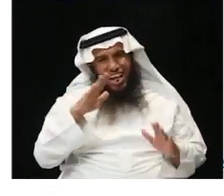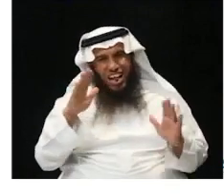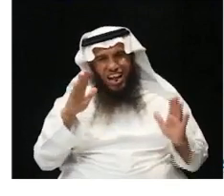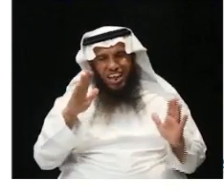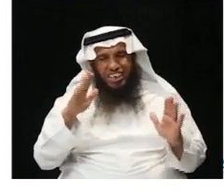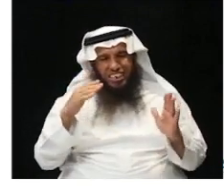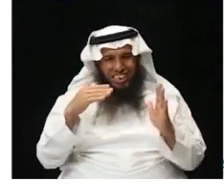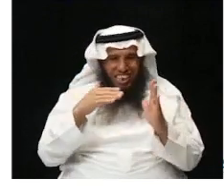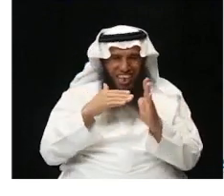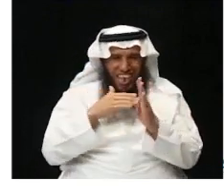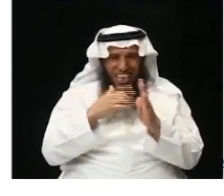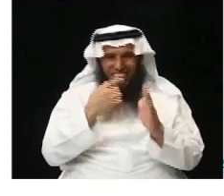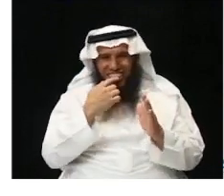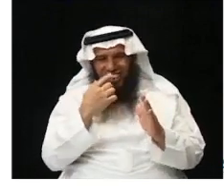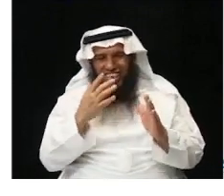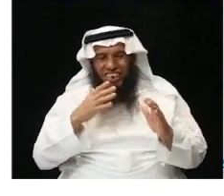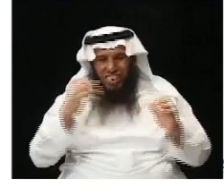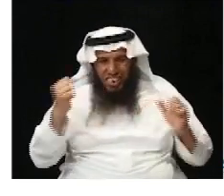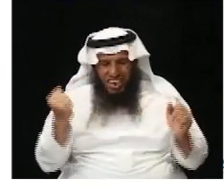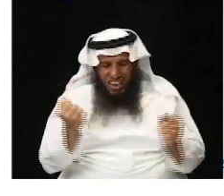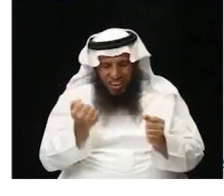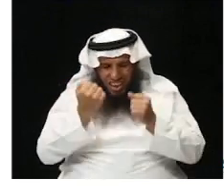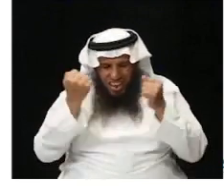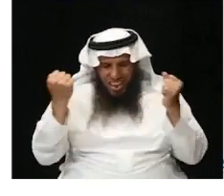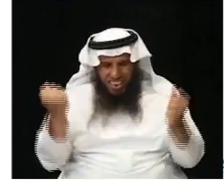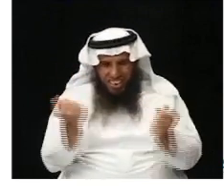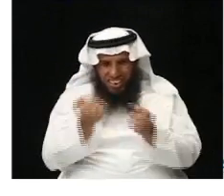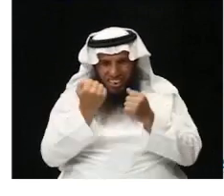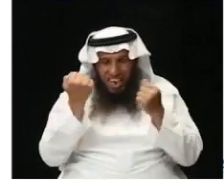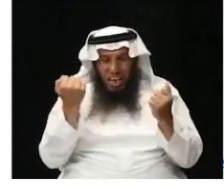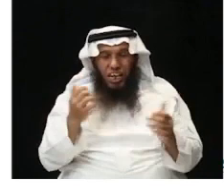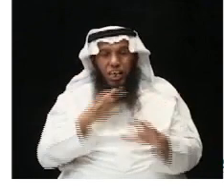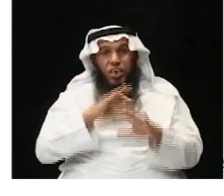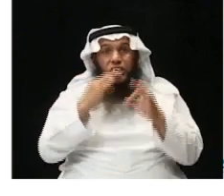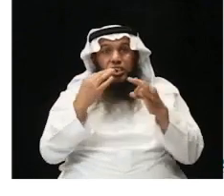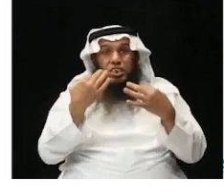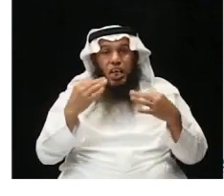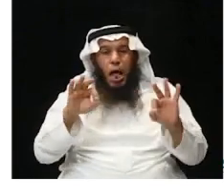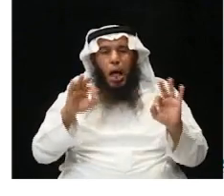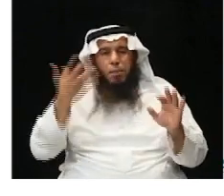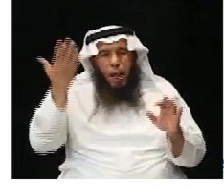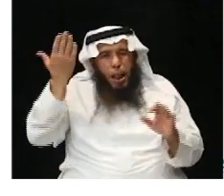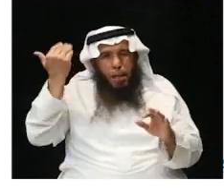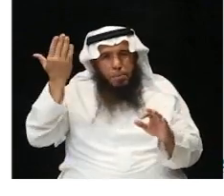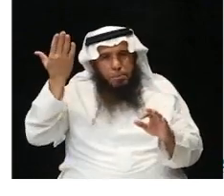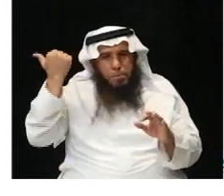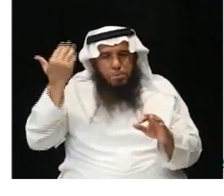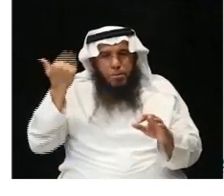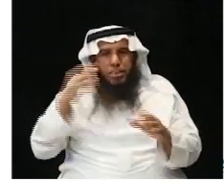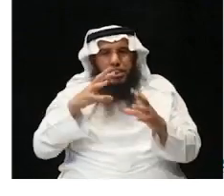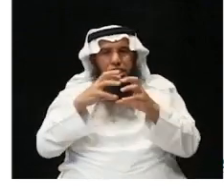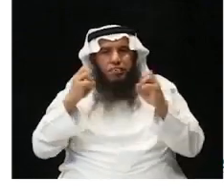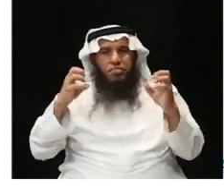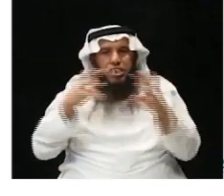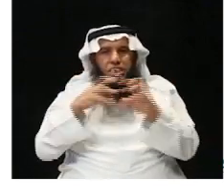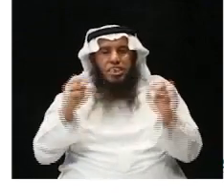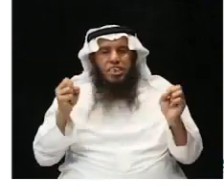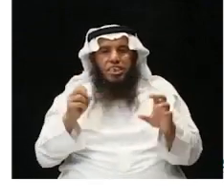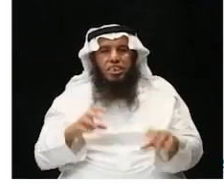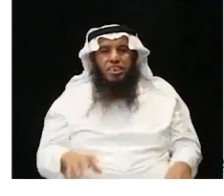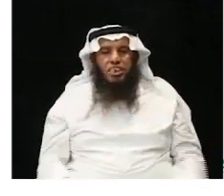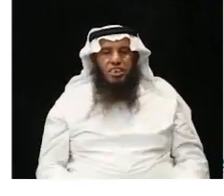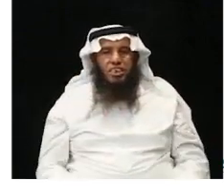هذا العام، وسنعمل إن شاء الله مراجعة لما تم شرحه في مادة التفسير،